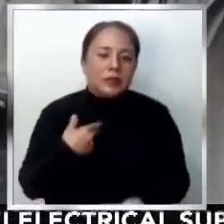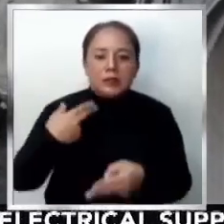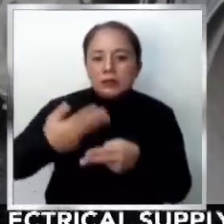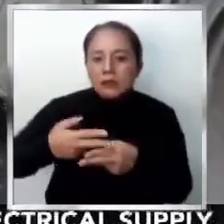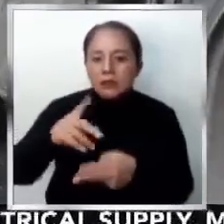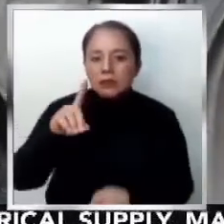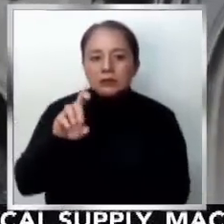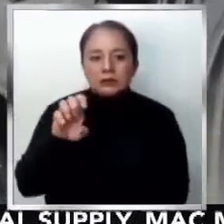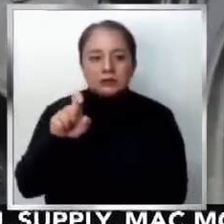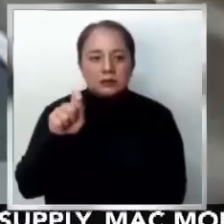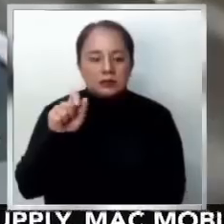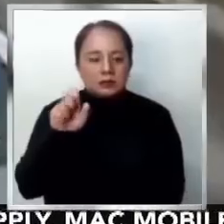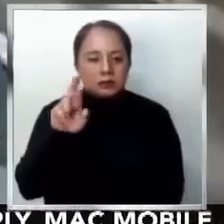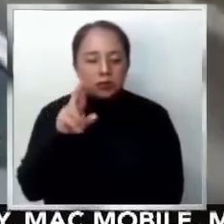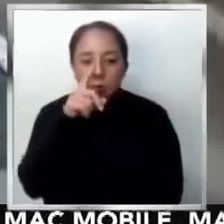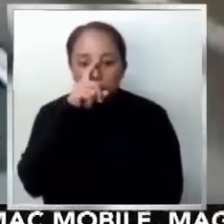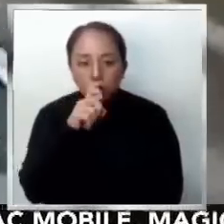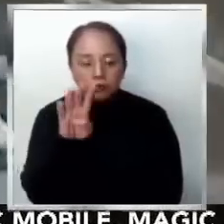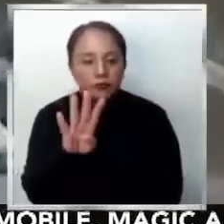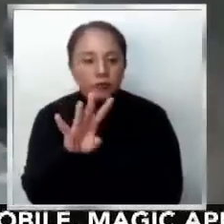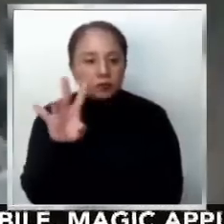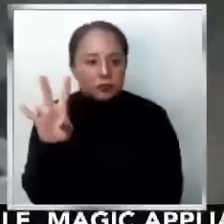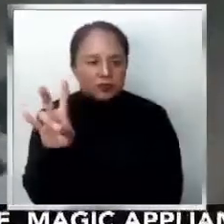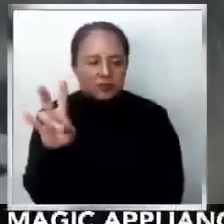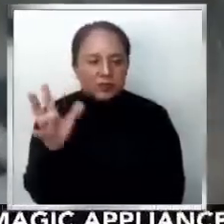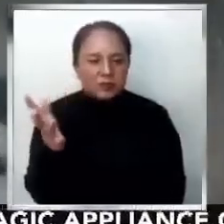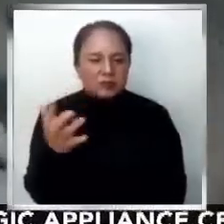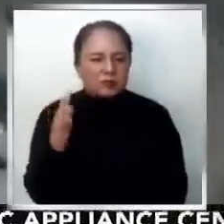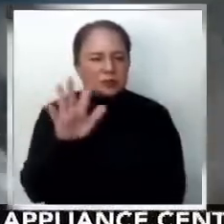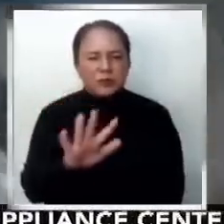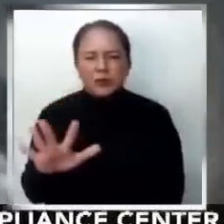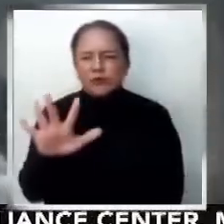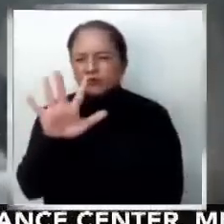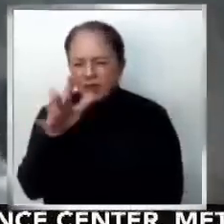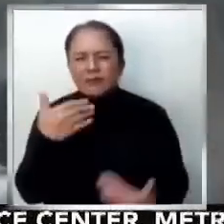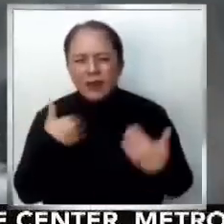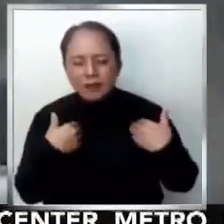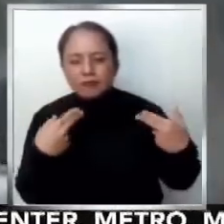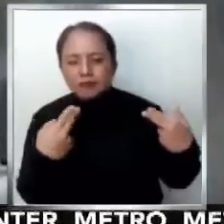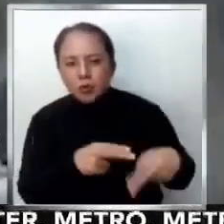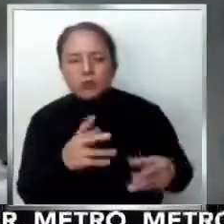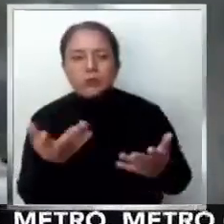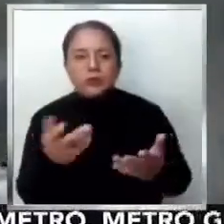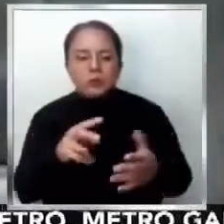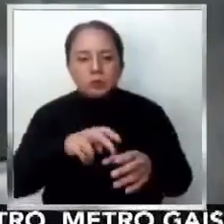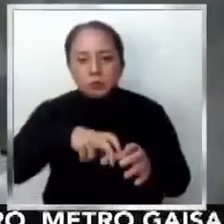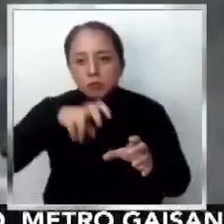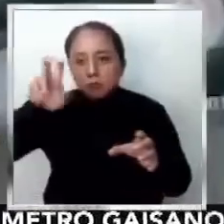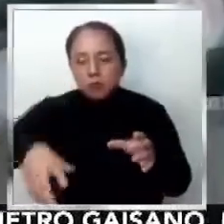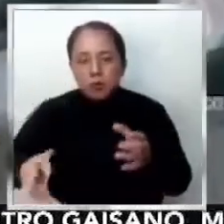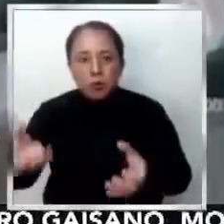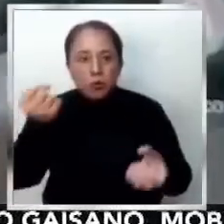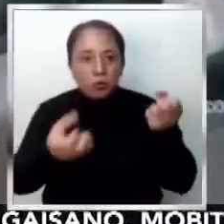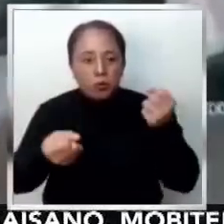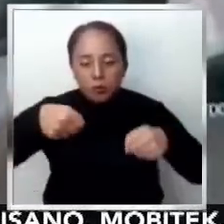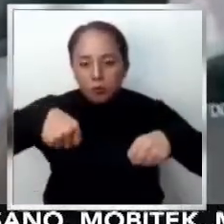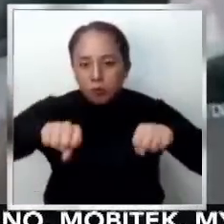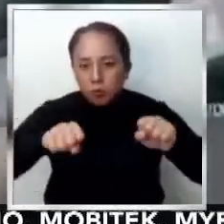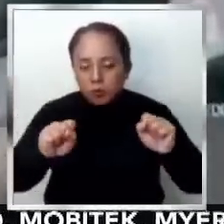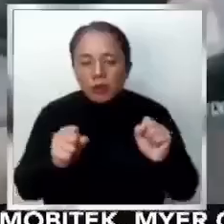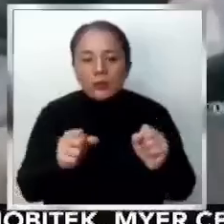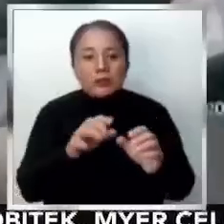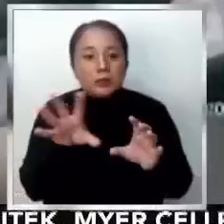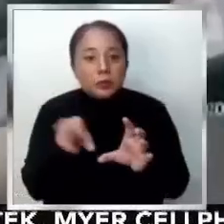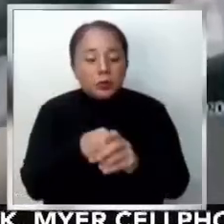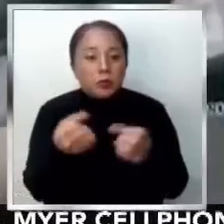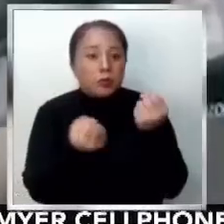Cortez, 47 years old. Hindi naman bababa sa 5 ang nasugatan. Napatalon sila sa kanilang mga motorsiklo, pati na ang nakakotsing